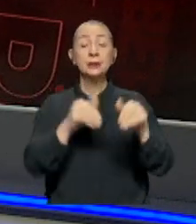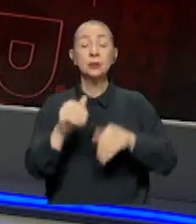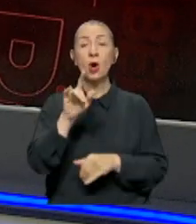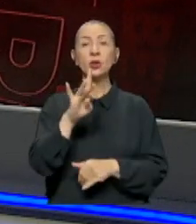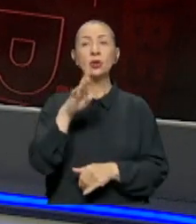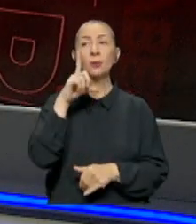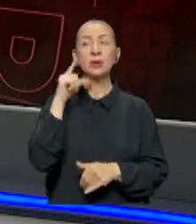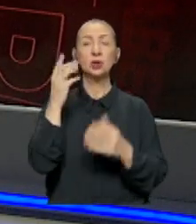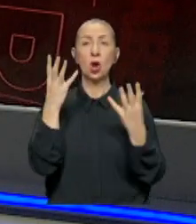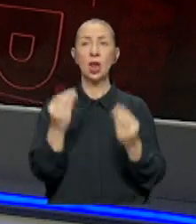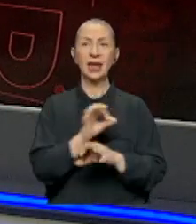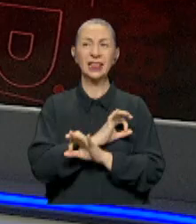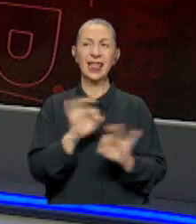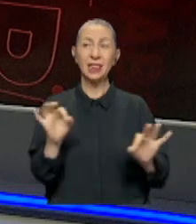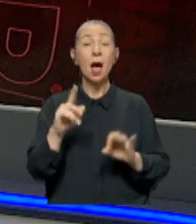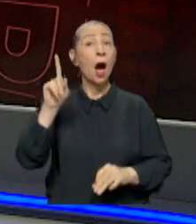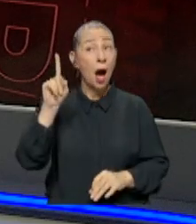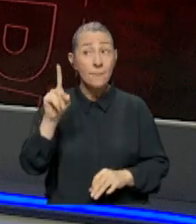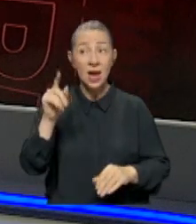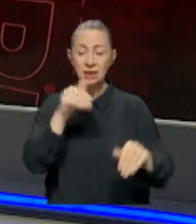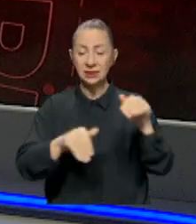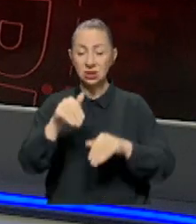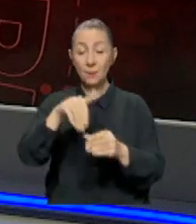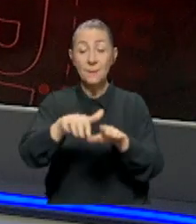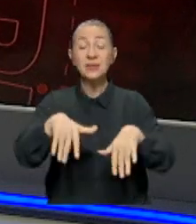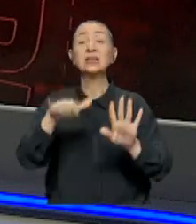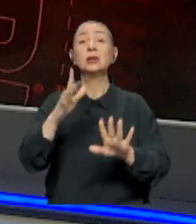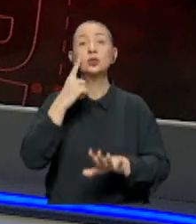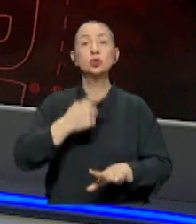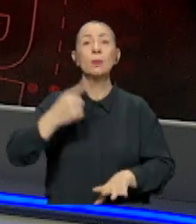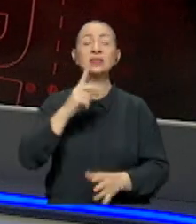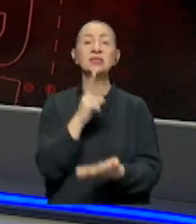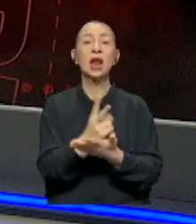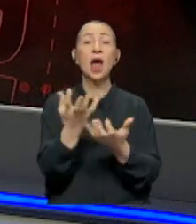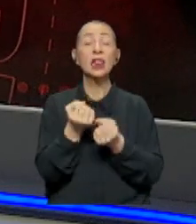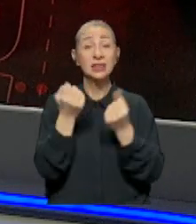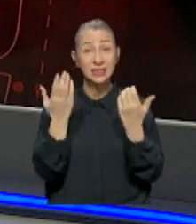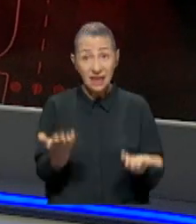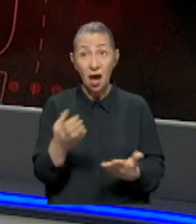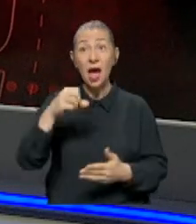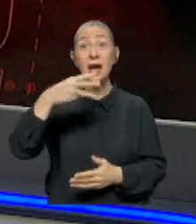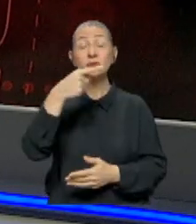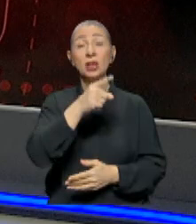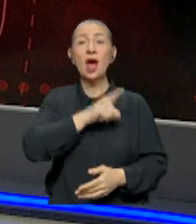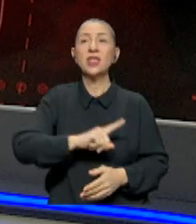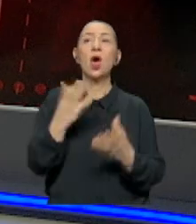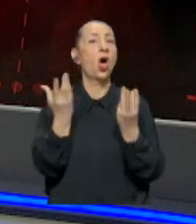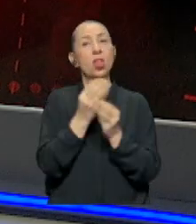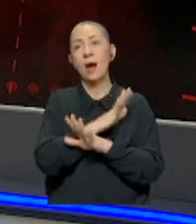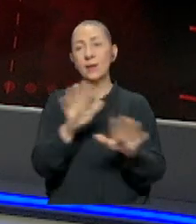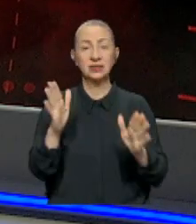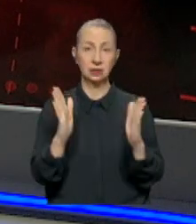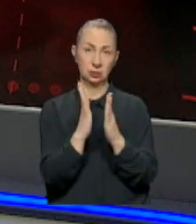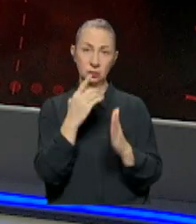tarihi 14 Mayıs olarak netleşti. Ama seçim meclis değil Cumhurbaşkanı kararıyla alınırsa Erdoğan aday olamaz